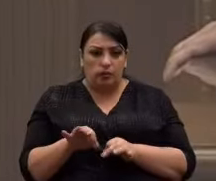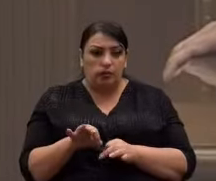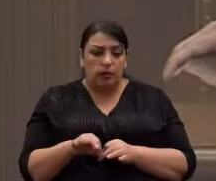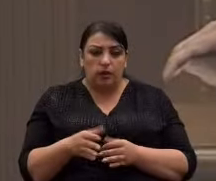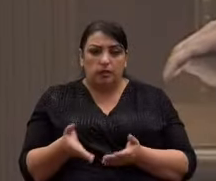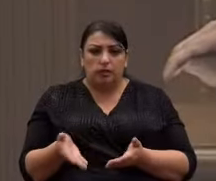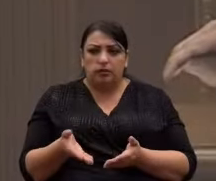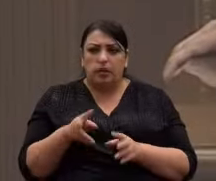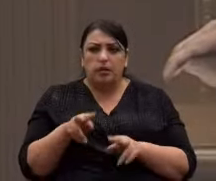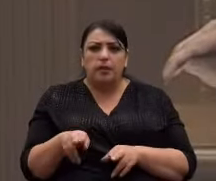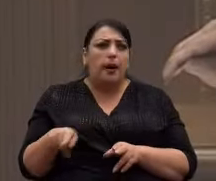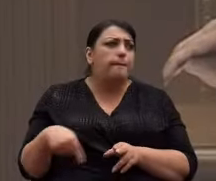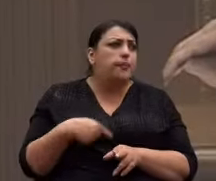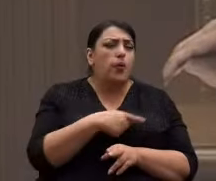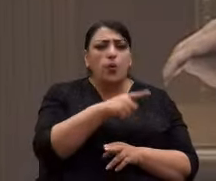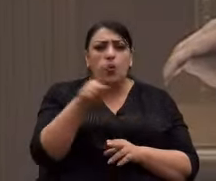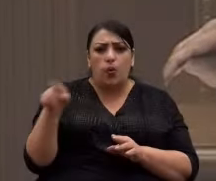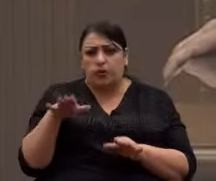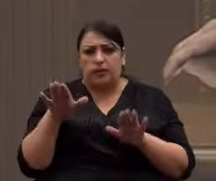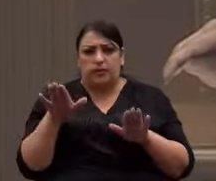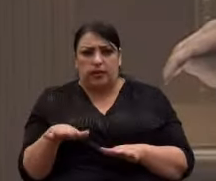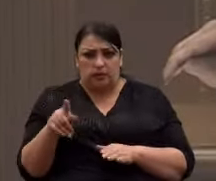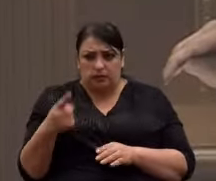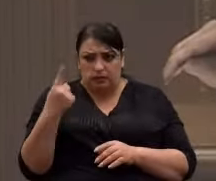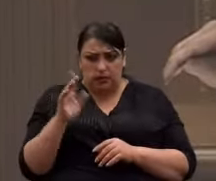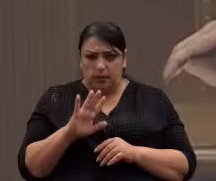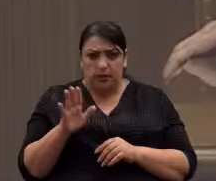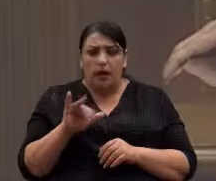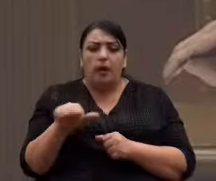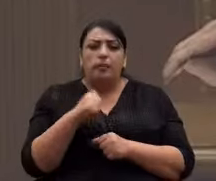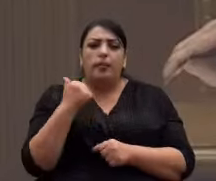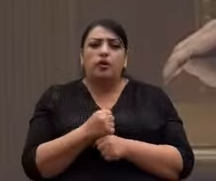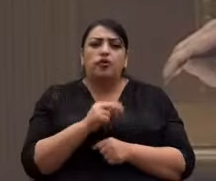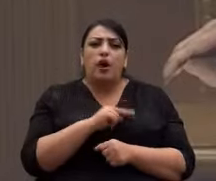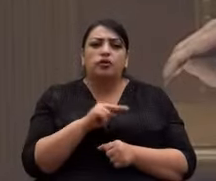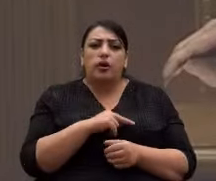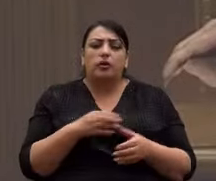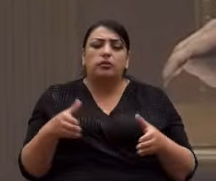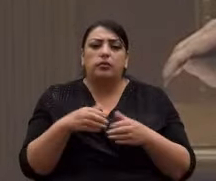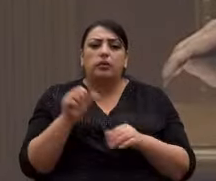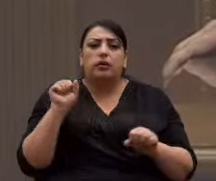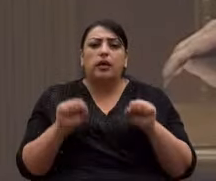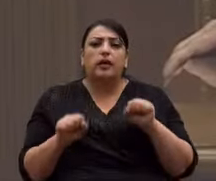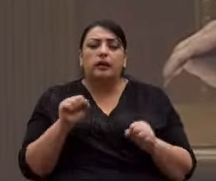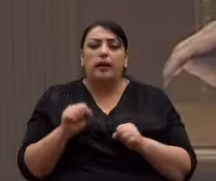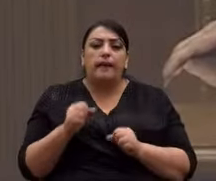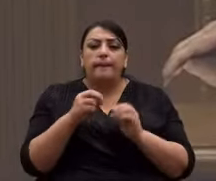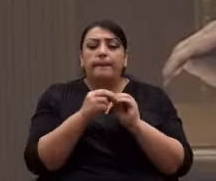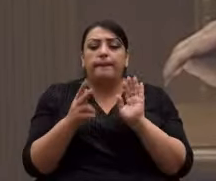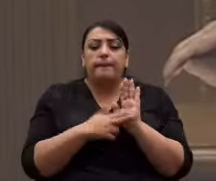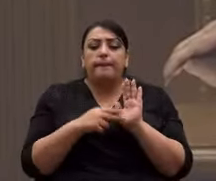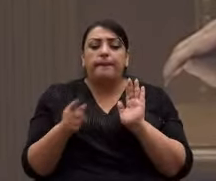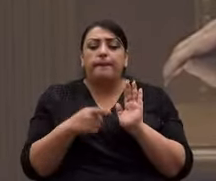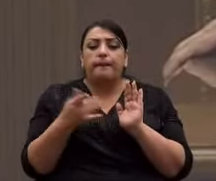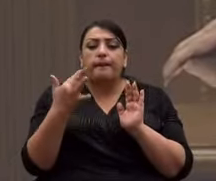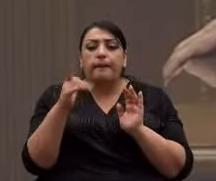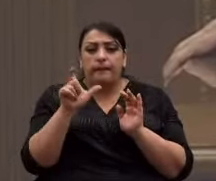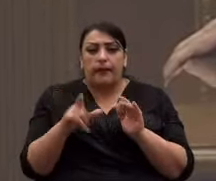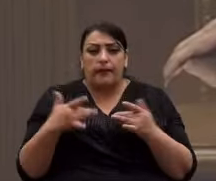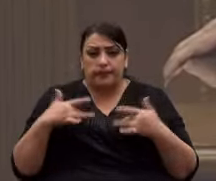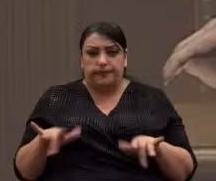սա, ամեն տեղ, Նիկոլ Փաշինյանի աշխատակազմի ղեկավար, մի հատ հաշվեք 18 թվից քանի օքեա դուրս